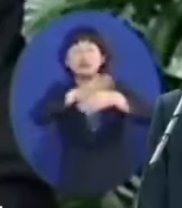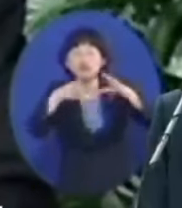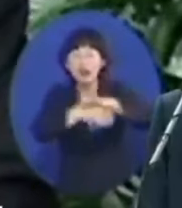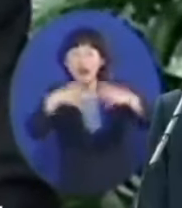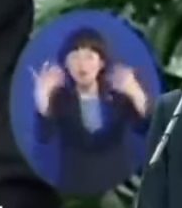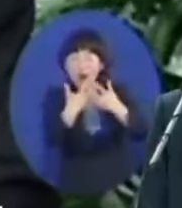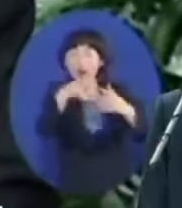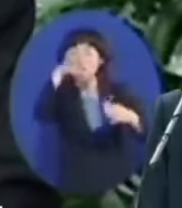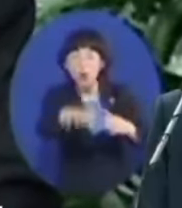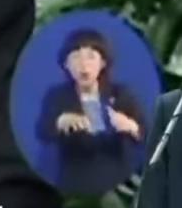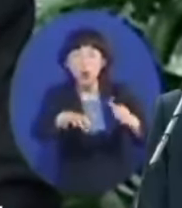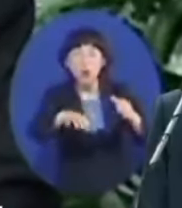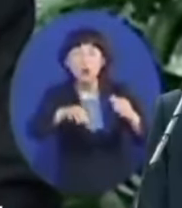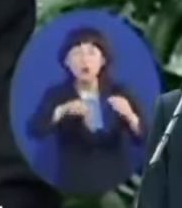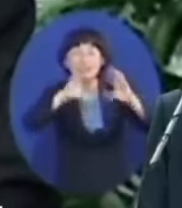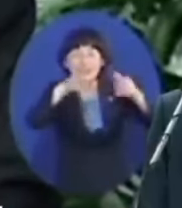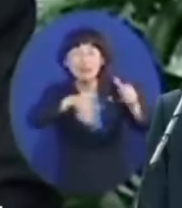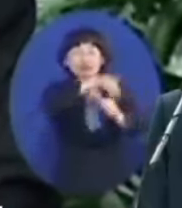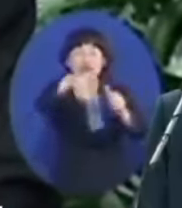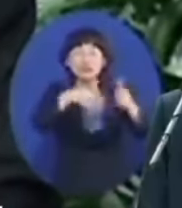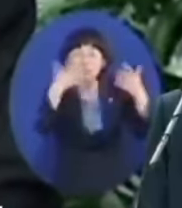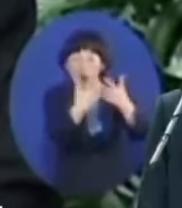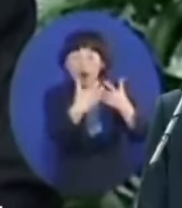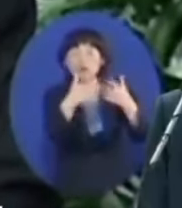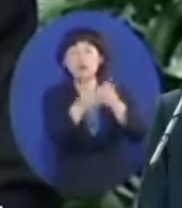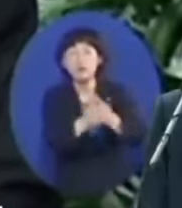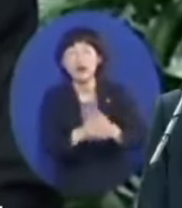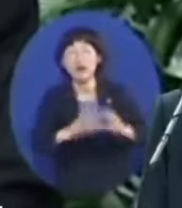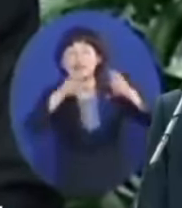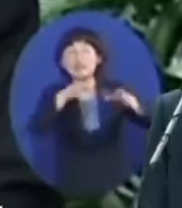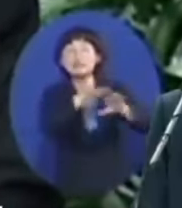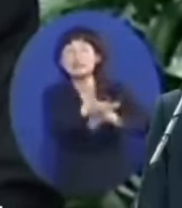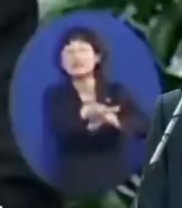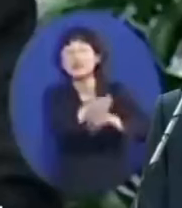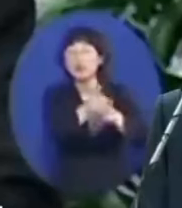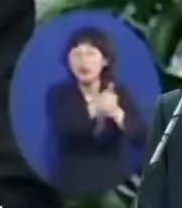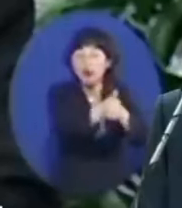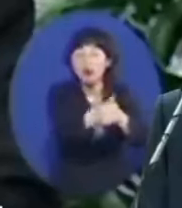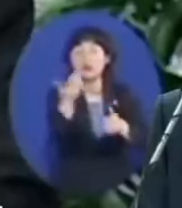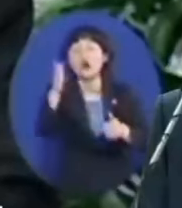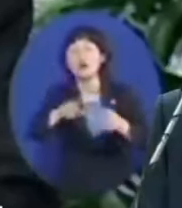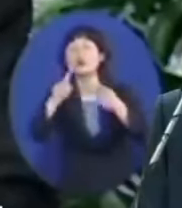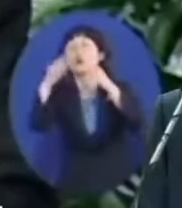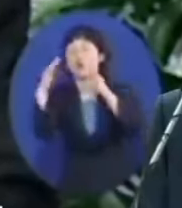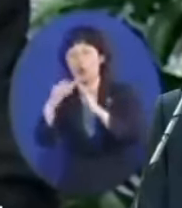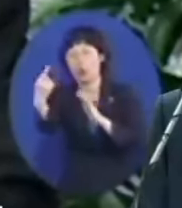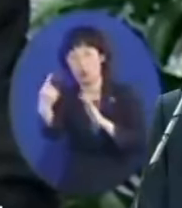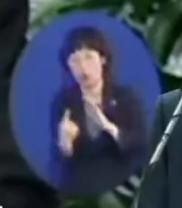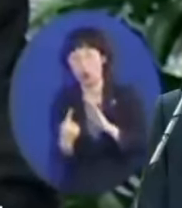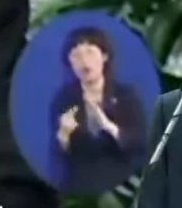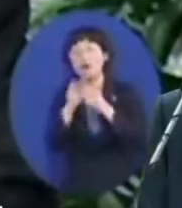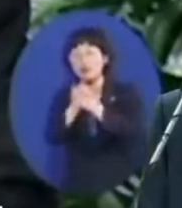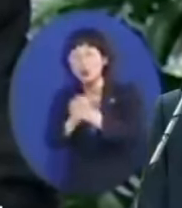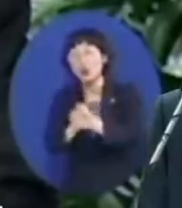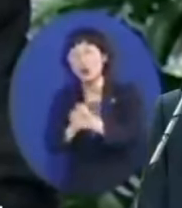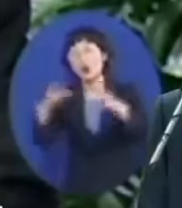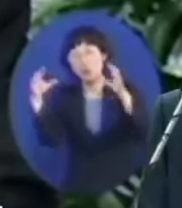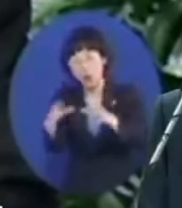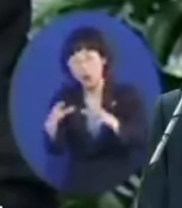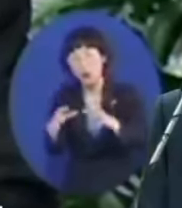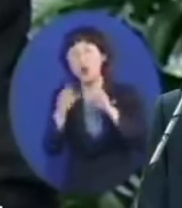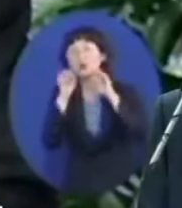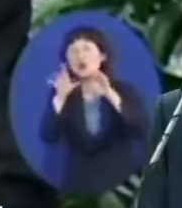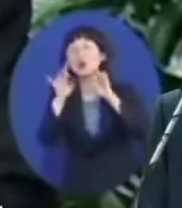곳에는 세상 분위기가 꽉 들어차서 세상으로 흘러가는 것입니다. 그러나 교회에 오고 기도회에 모이고